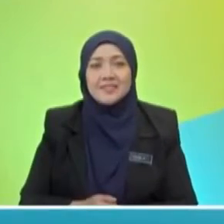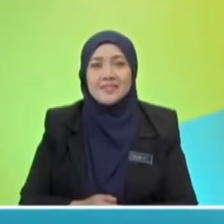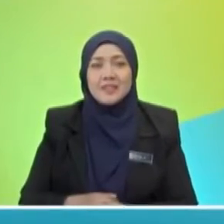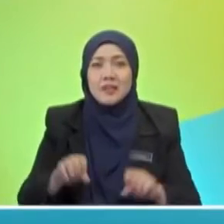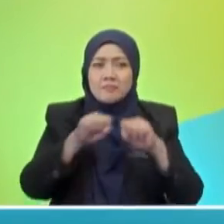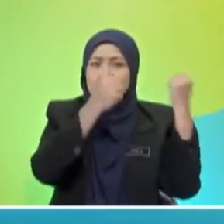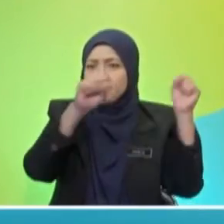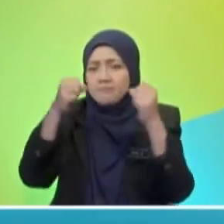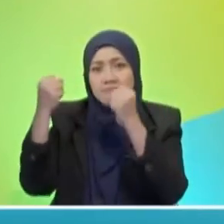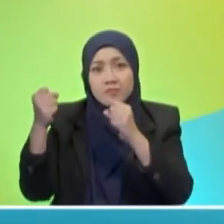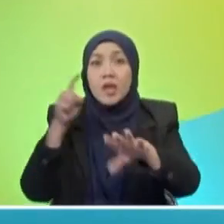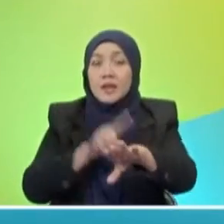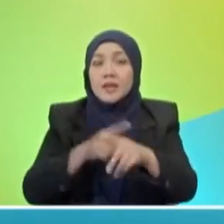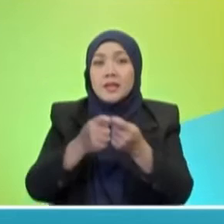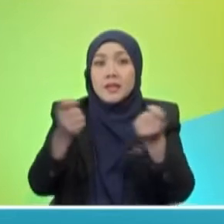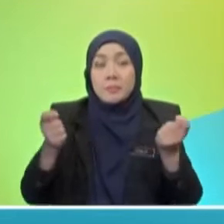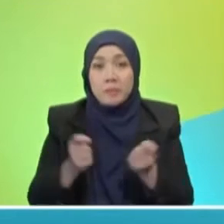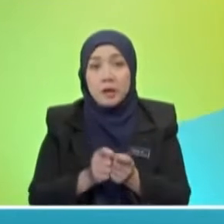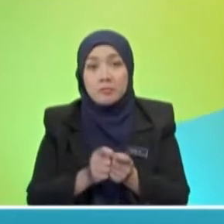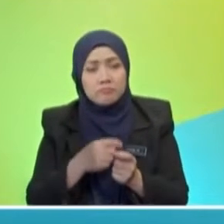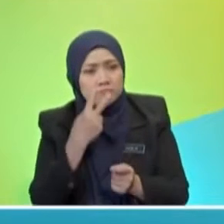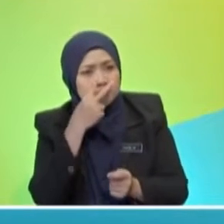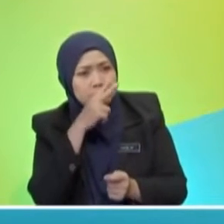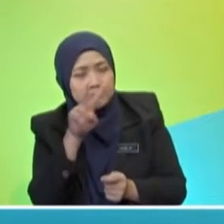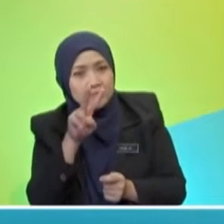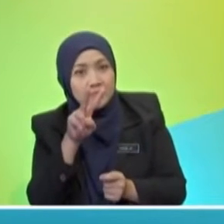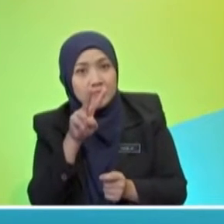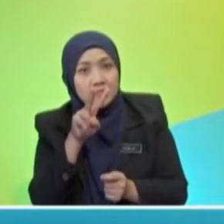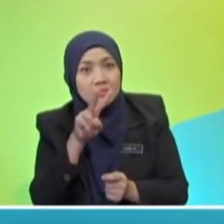Suasana di tempat itu kelihatan dan ceria.